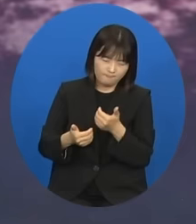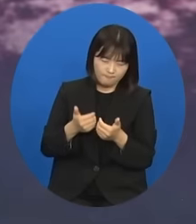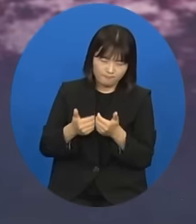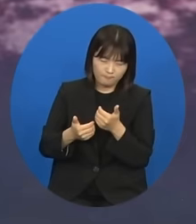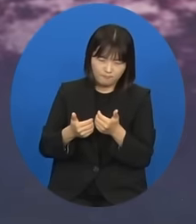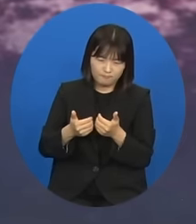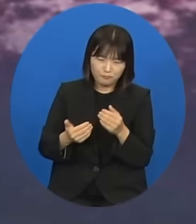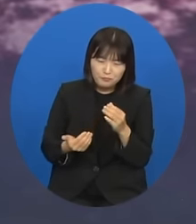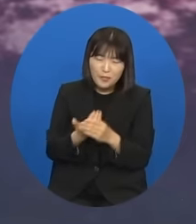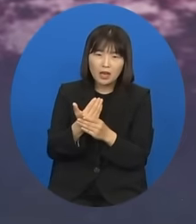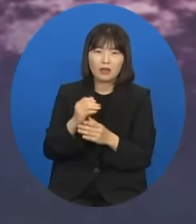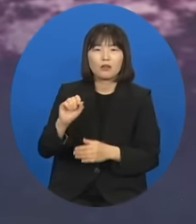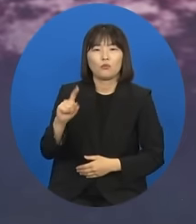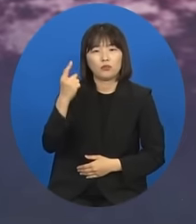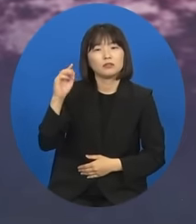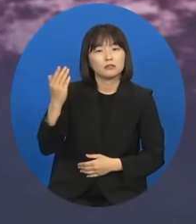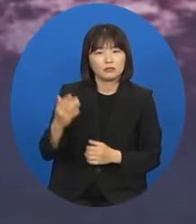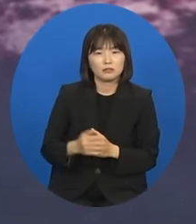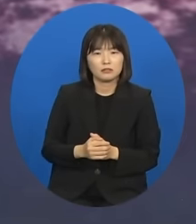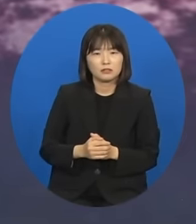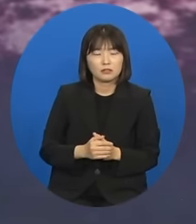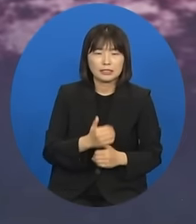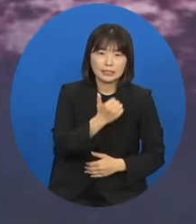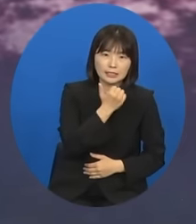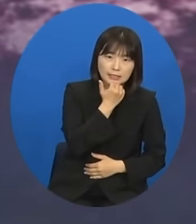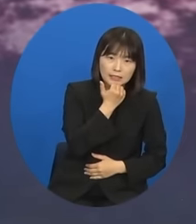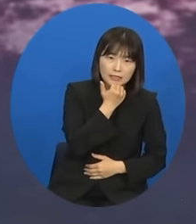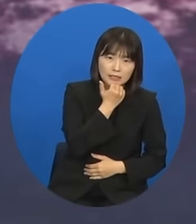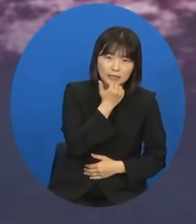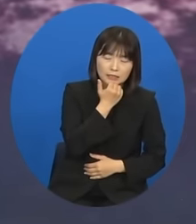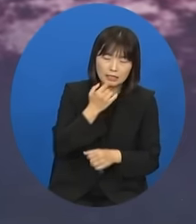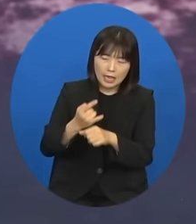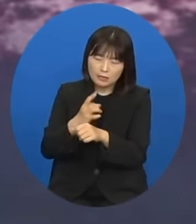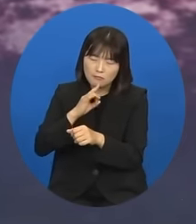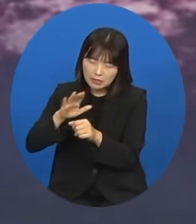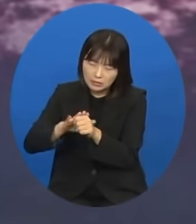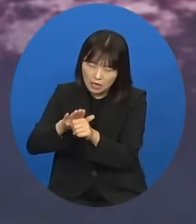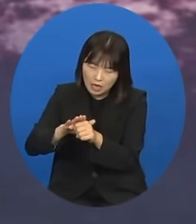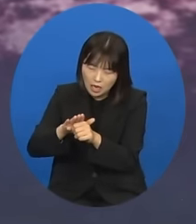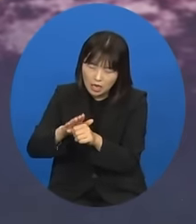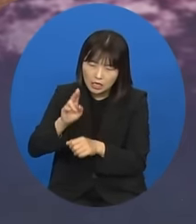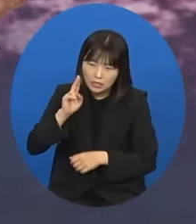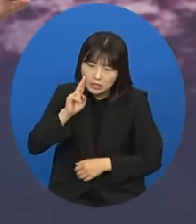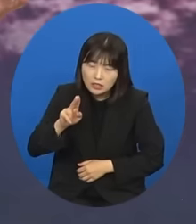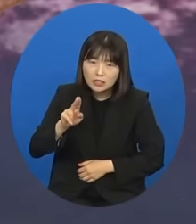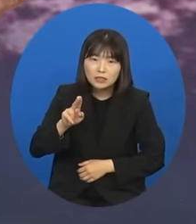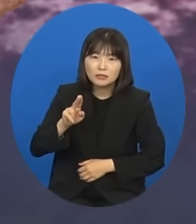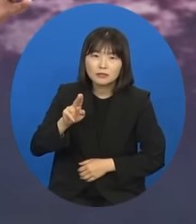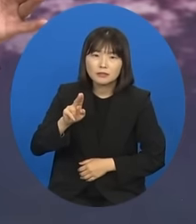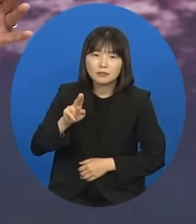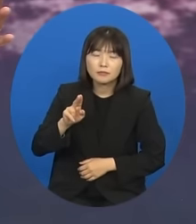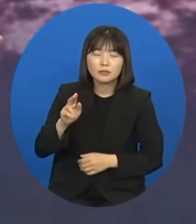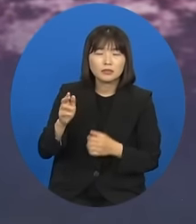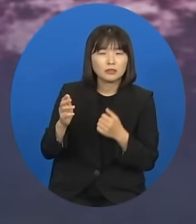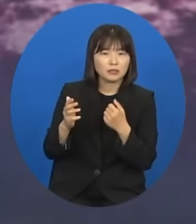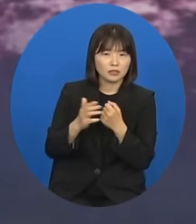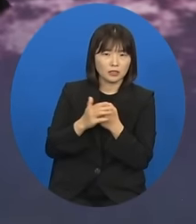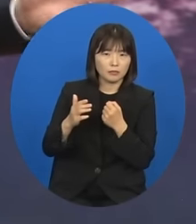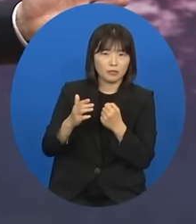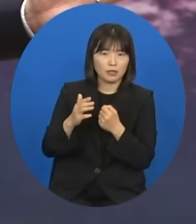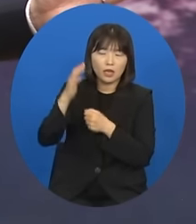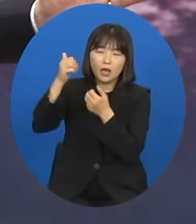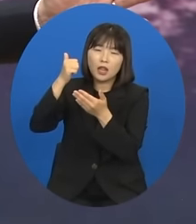것이죠 이삭의 에서에 대한 편가 얼마나 심했던지 축복이 누구에게로 흘러가기 원래 하나님 말씀하셨습니까